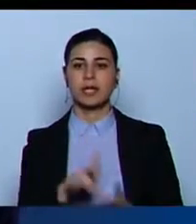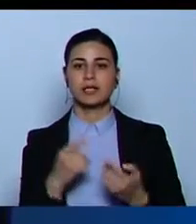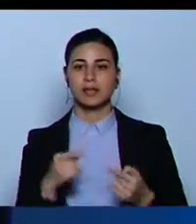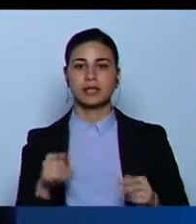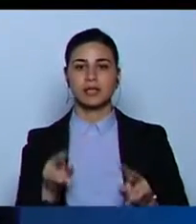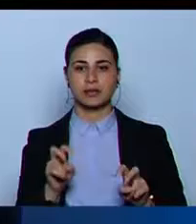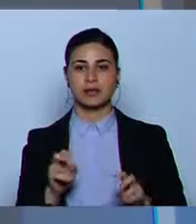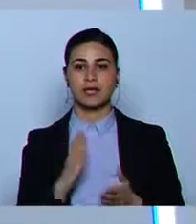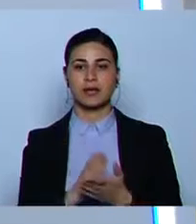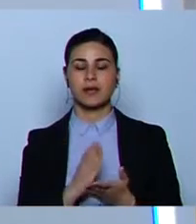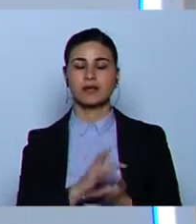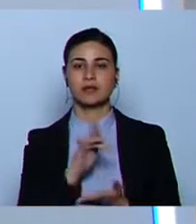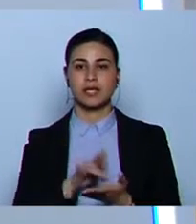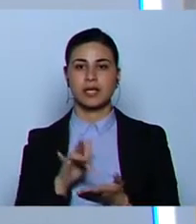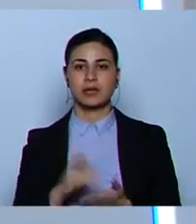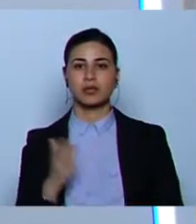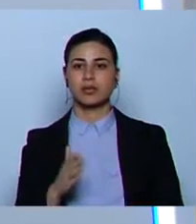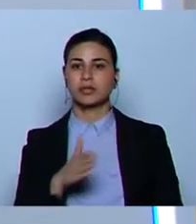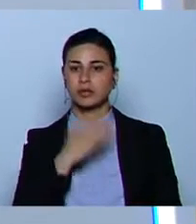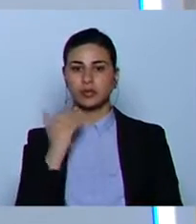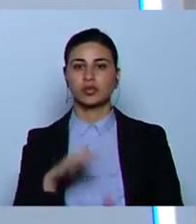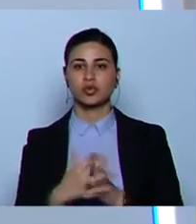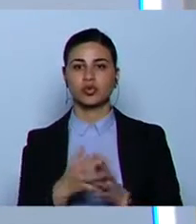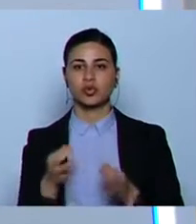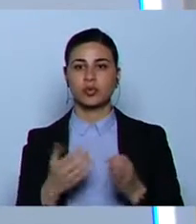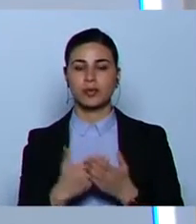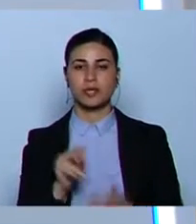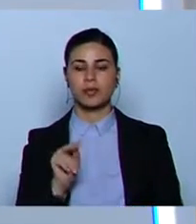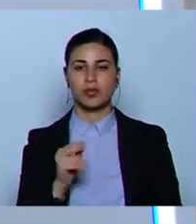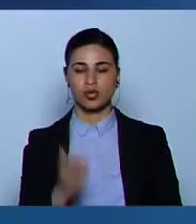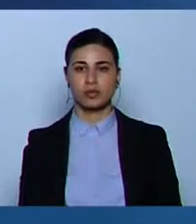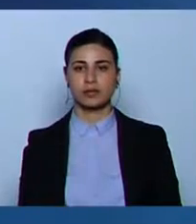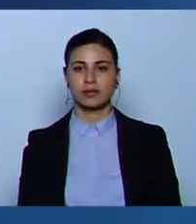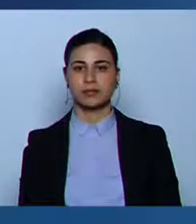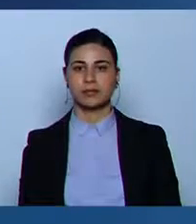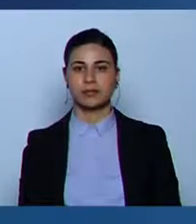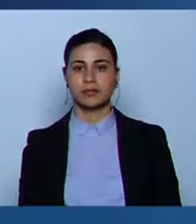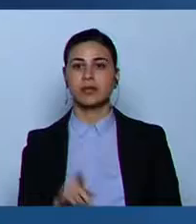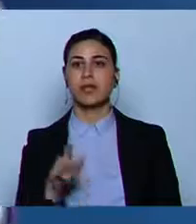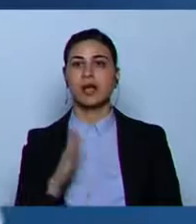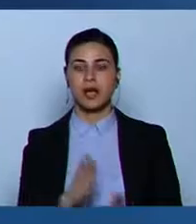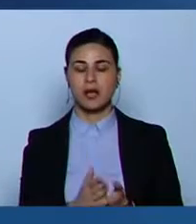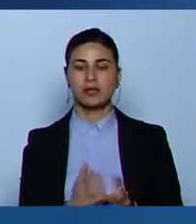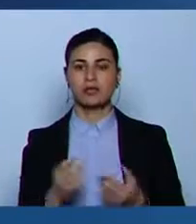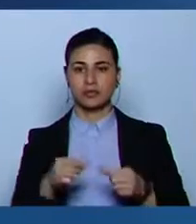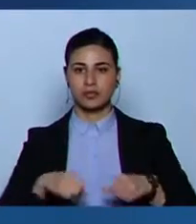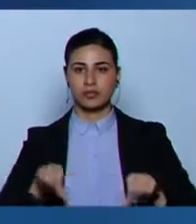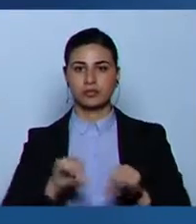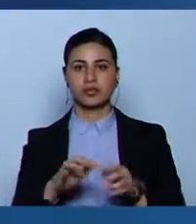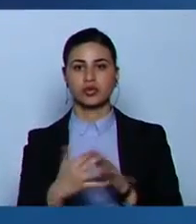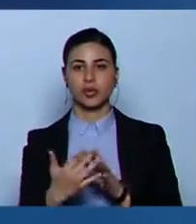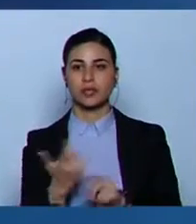სხვადასხვა ტიპები. Გვაქვს ქალაქები, რომელსაც არ აქვს სოფლები, მაგალითად ფოთი. გვაქვს ქალაქები, რომელსაც აქვს შემორტყმული